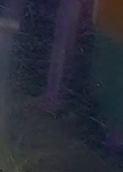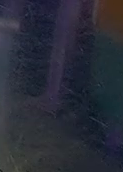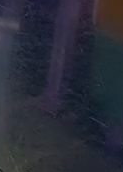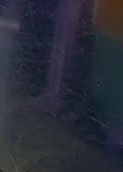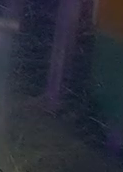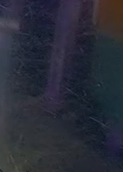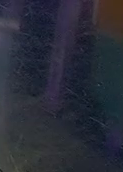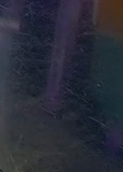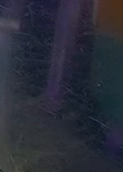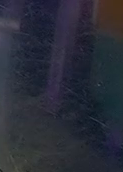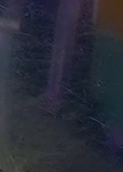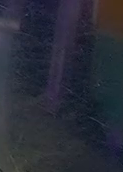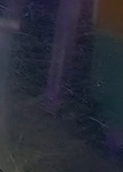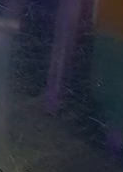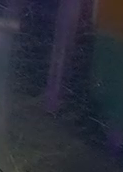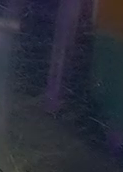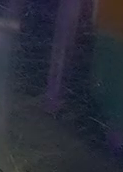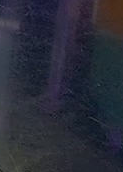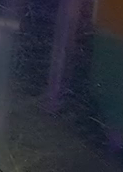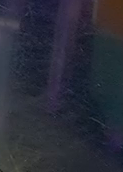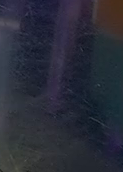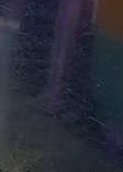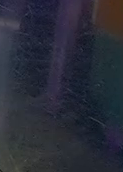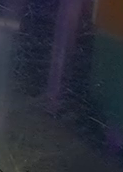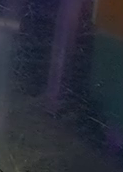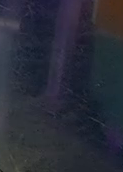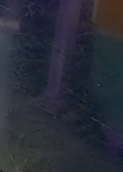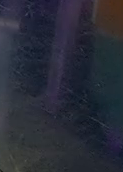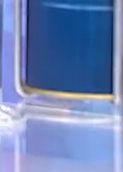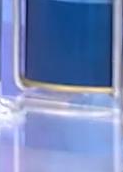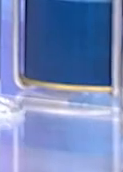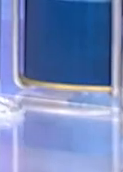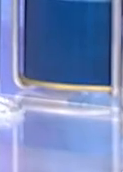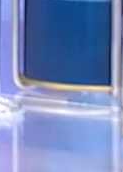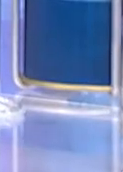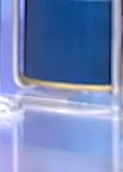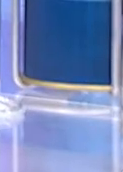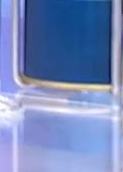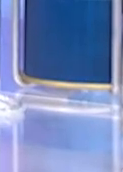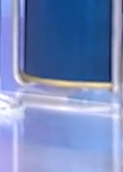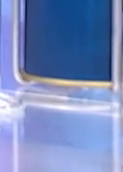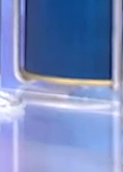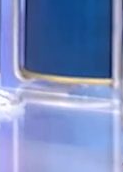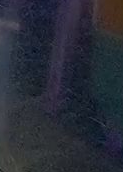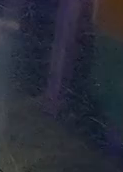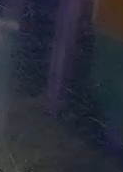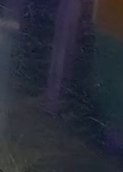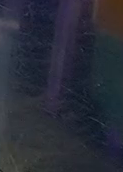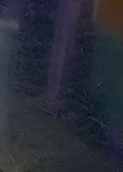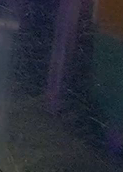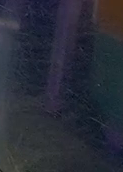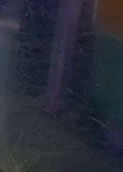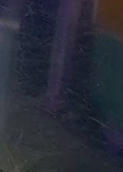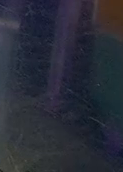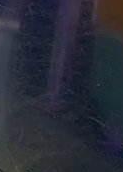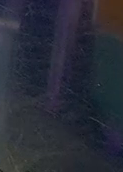saya pegang saya pegang ada tak saya lepaskan merah oke maksudnya maksudnya ujung kaca tak